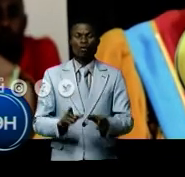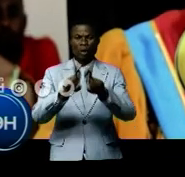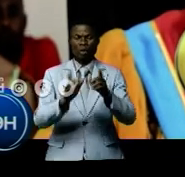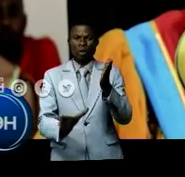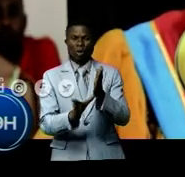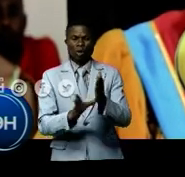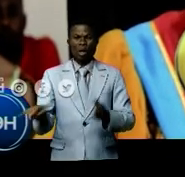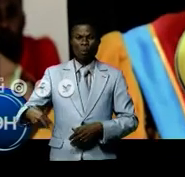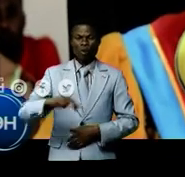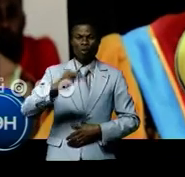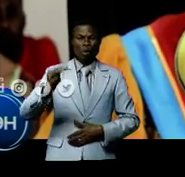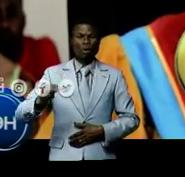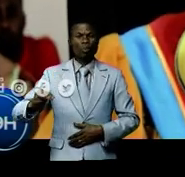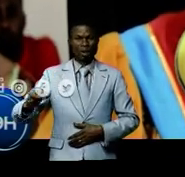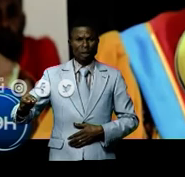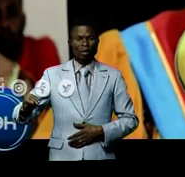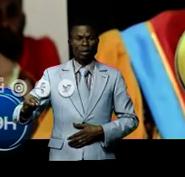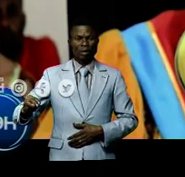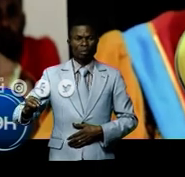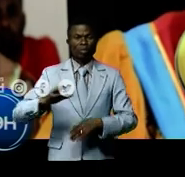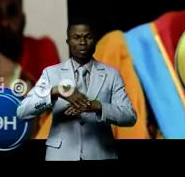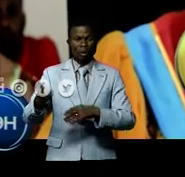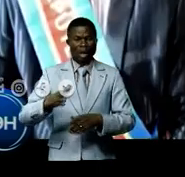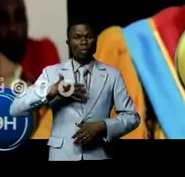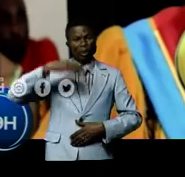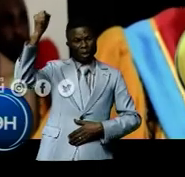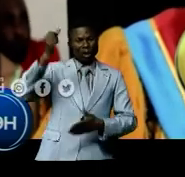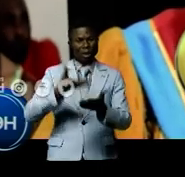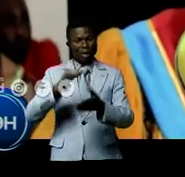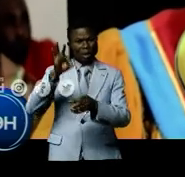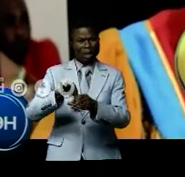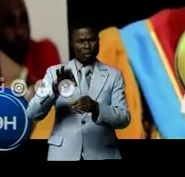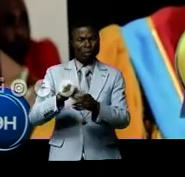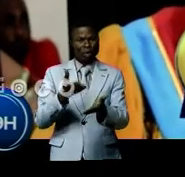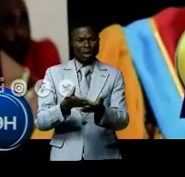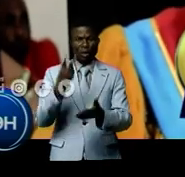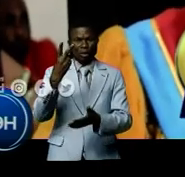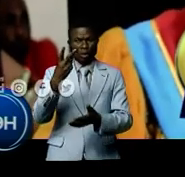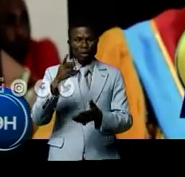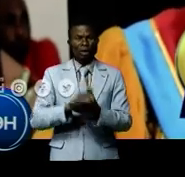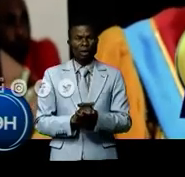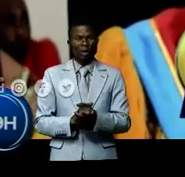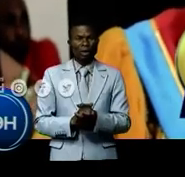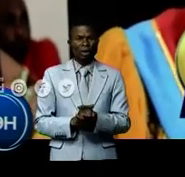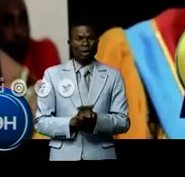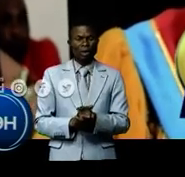vice-gouverneur de la province du Maniema. Après cette victoire de ces tickets-là, une vague de contestations a